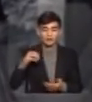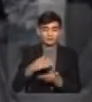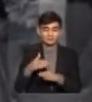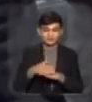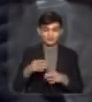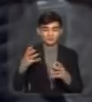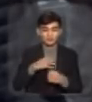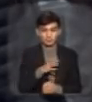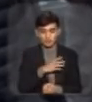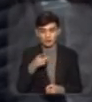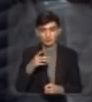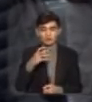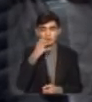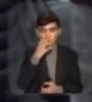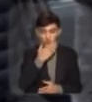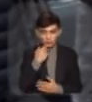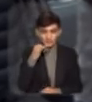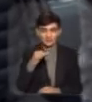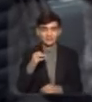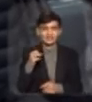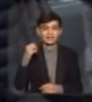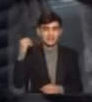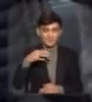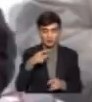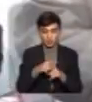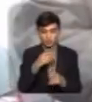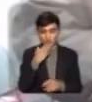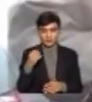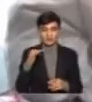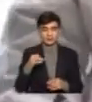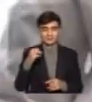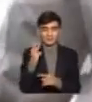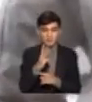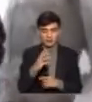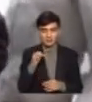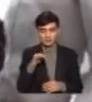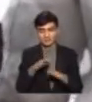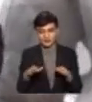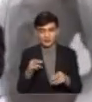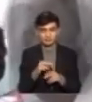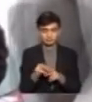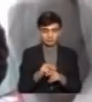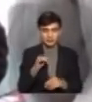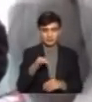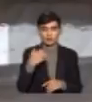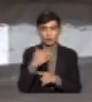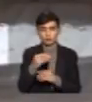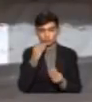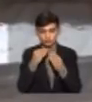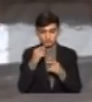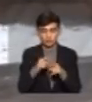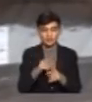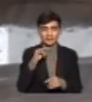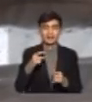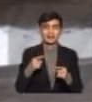жоқ болып шыққан. Айтуларынша қазір олар шамның жарығымен ұлғызын сабаққа дайындап, өздері көшеден тамақтануға мәжбүр. Ал пәтер жалдап